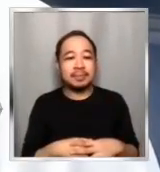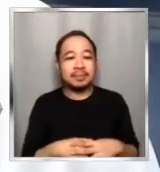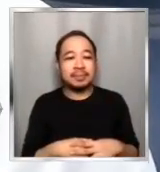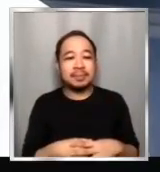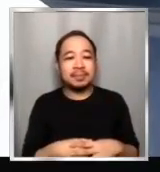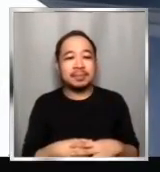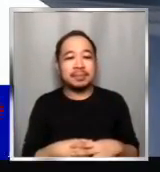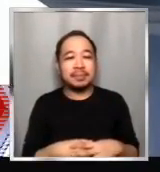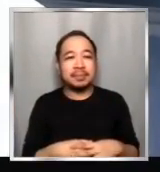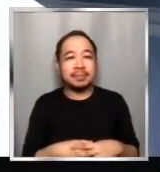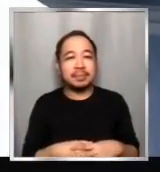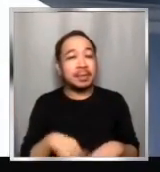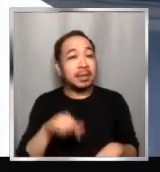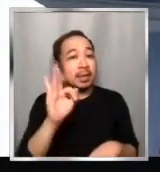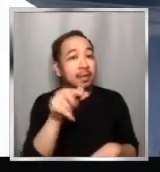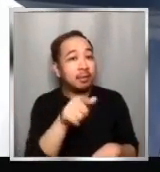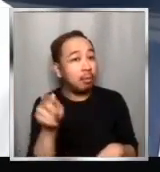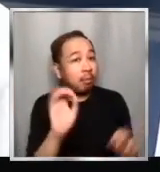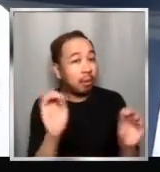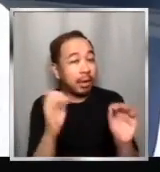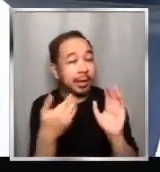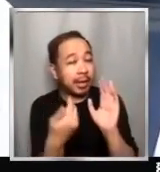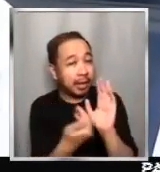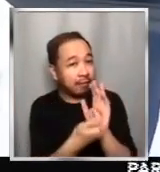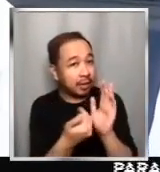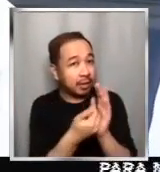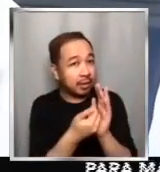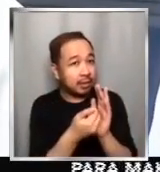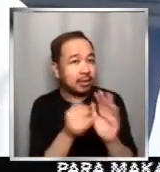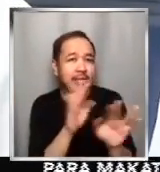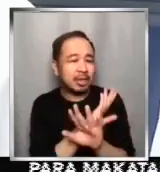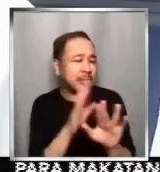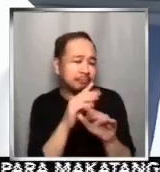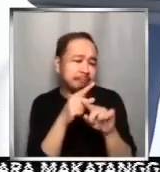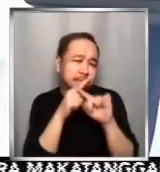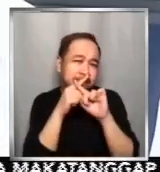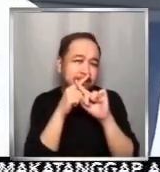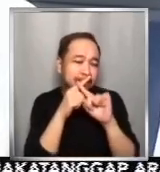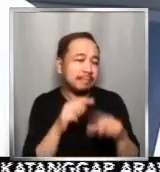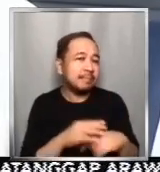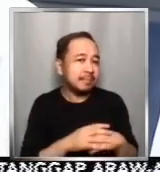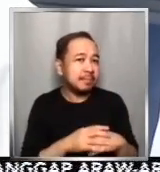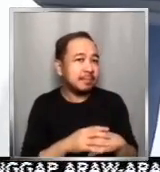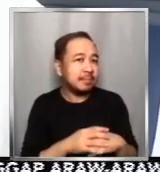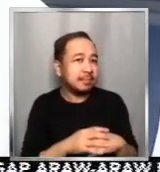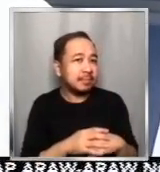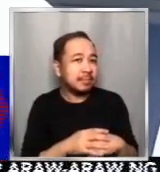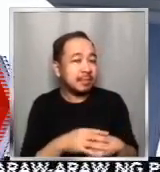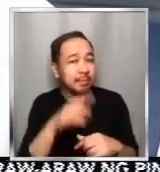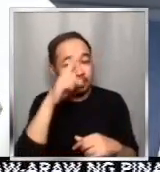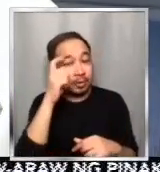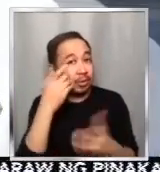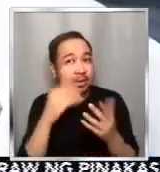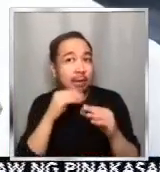Kung wala kang ebidensya, do not talk about it. Huwag ka magpunta sa media or